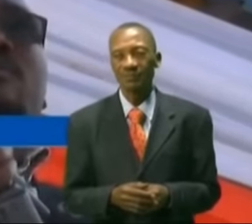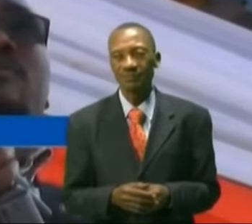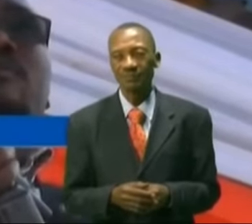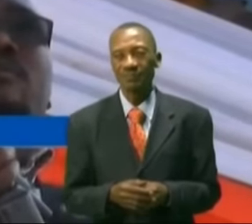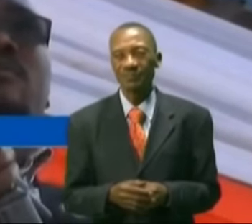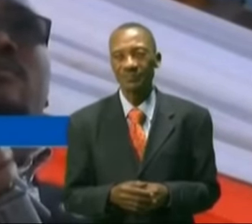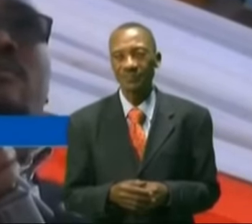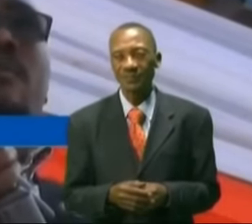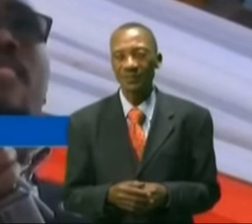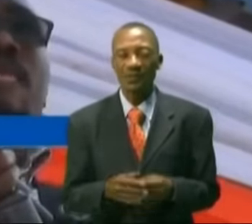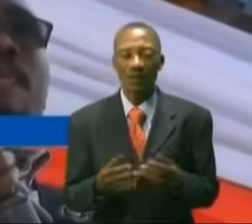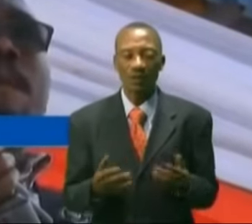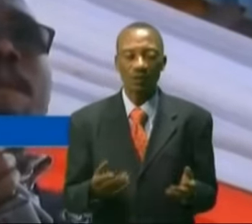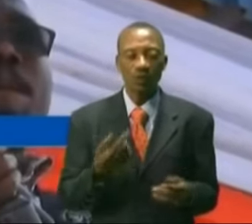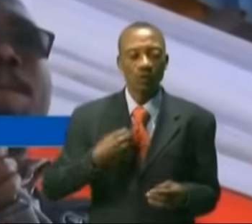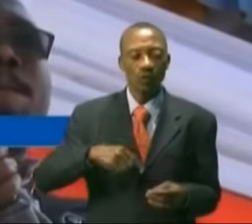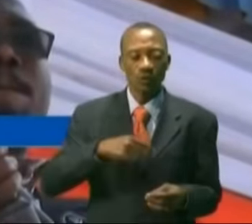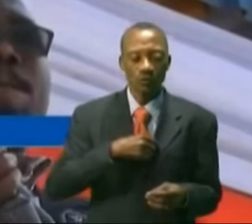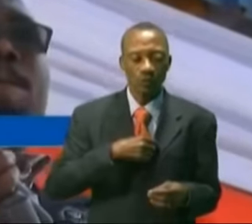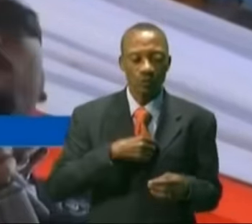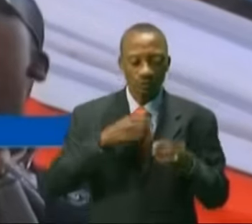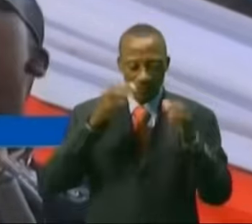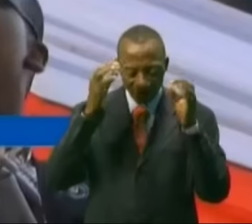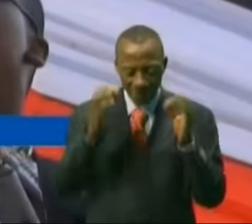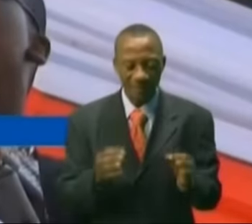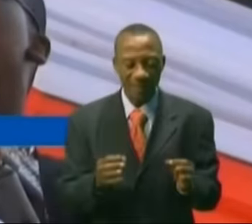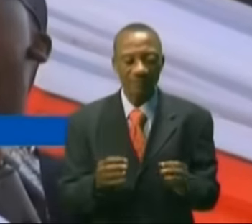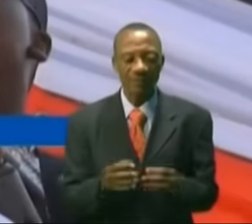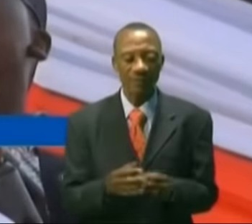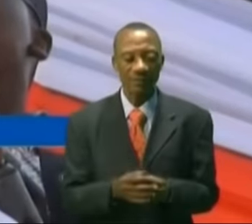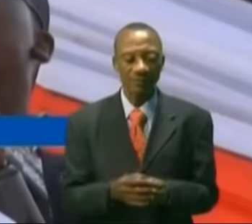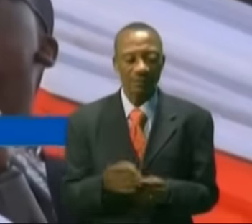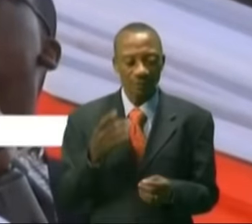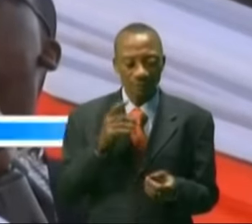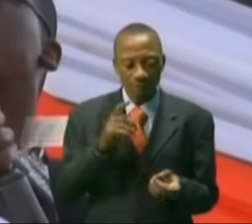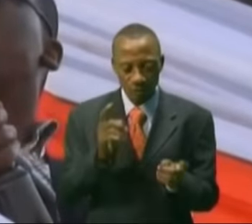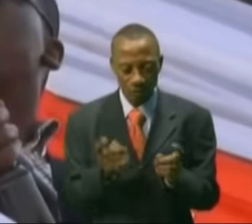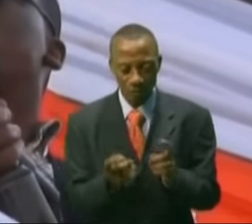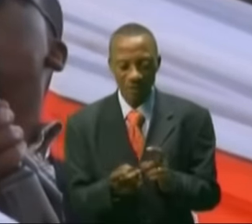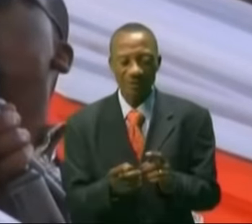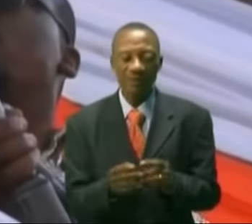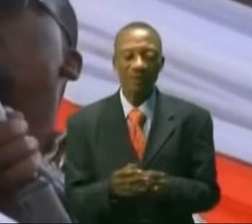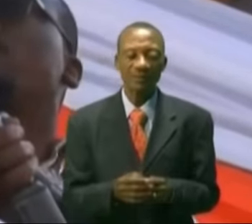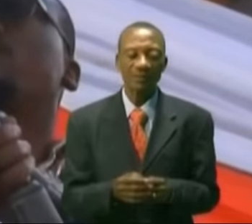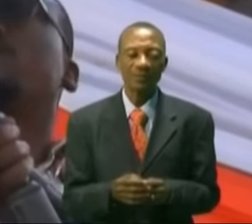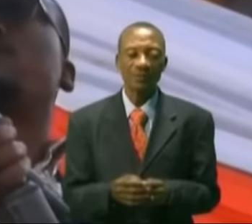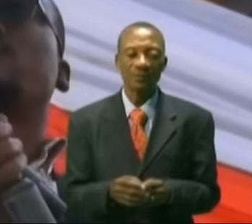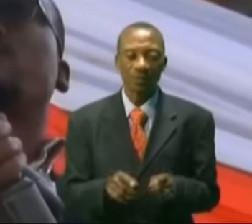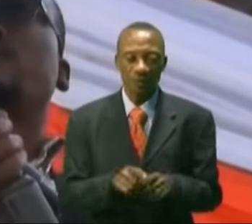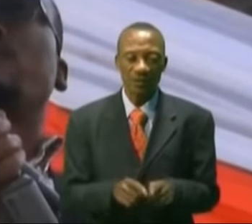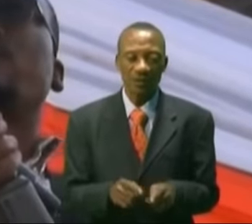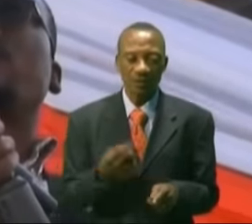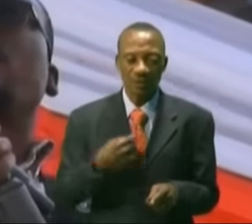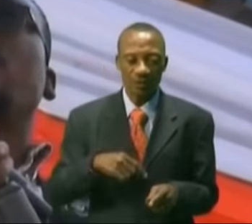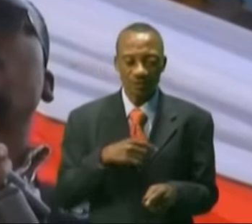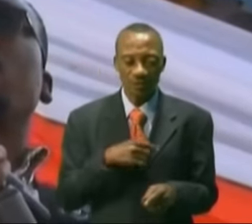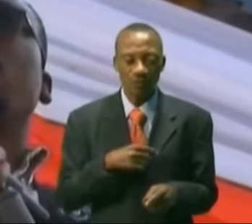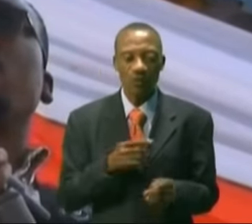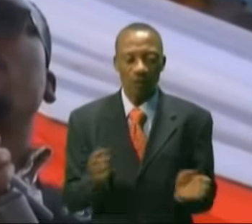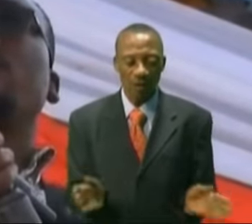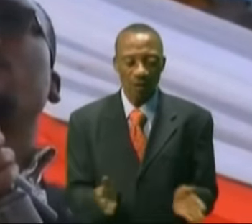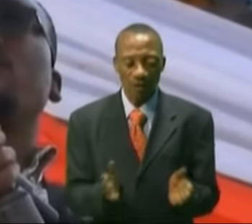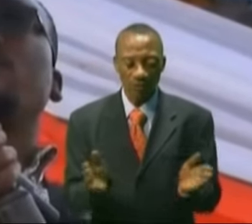résilientes, déterminées. Vous continuez à nourrir vos familles, à éduquer vos enfants. Et pour